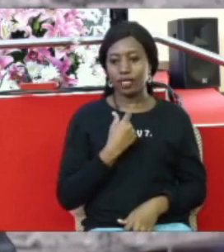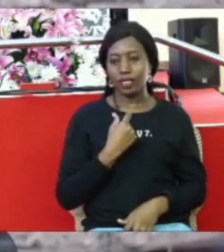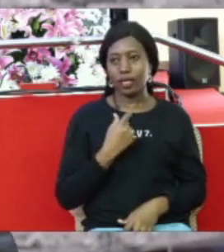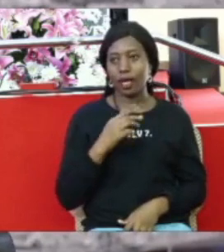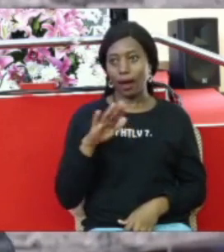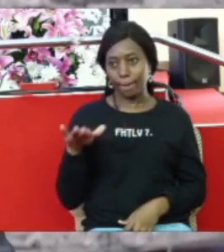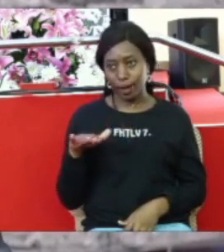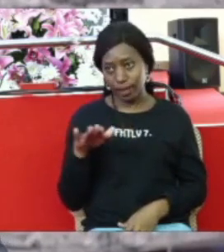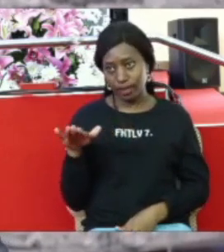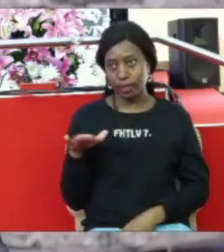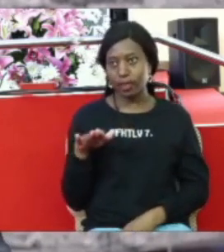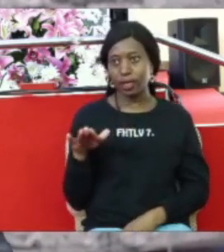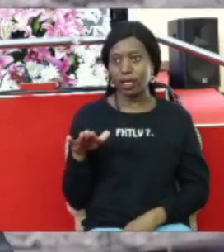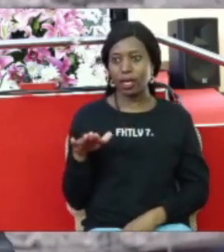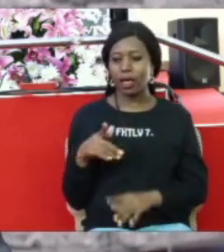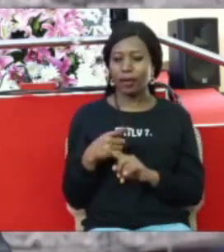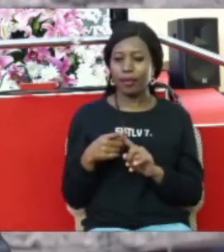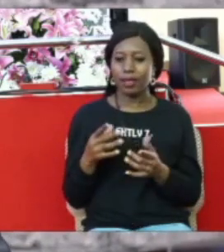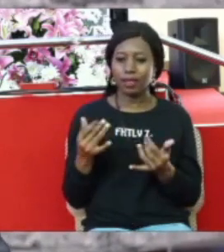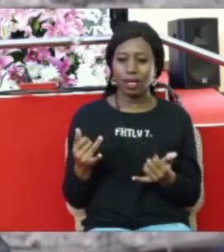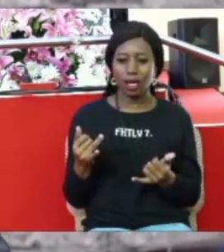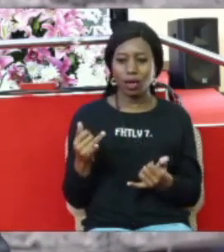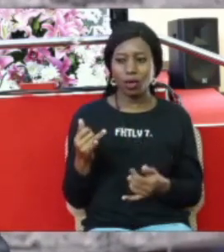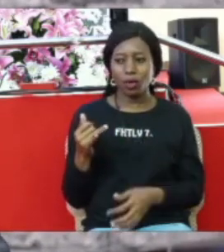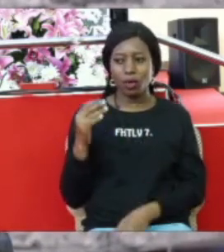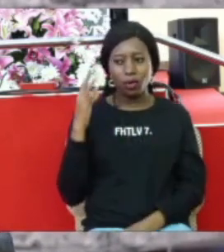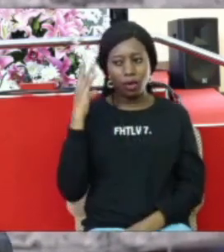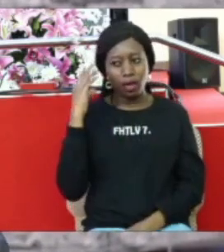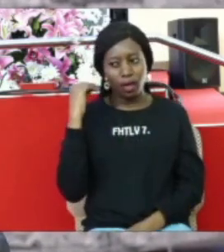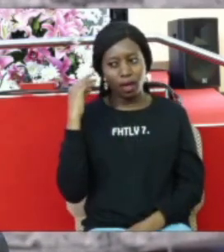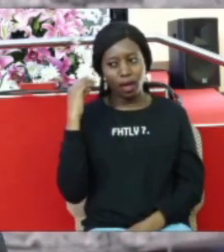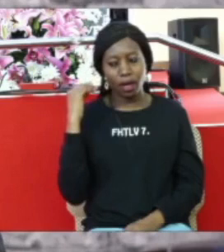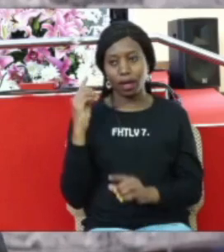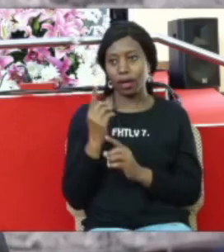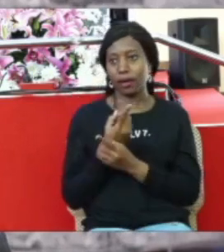a hole, but he discovers, he hears another voice. Ha godogodha.